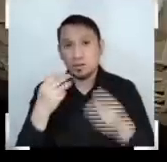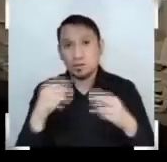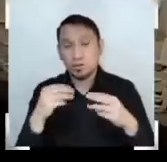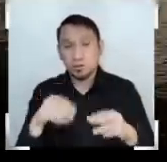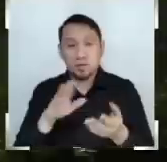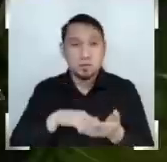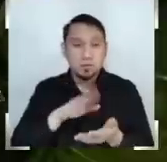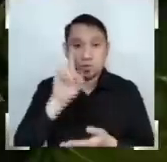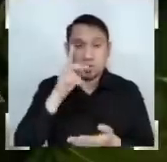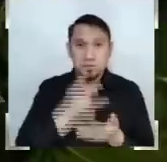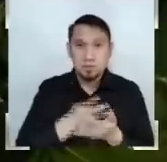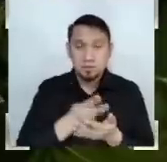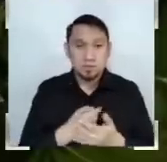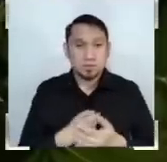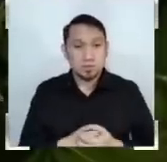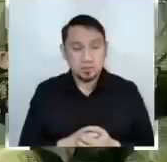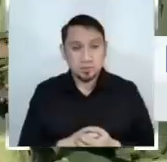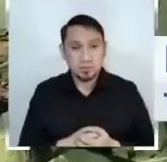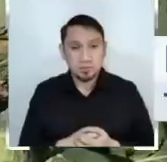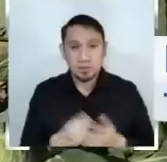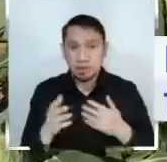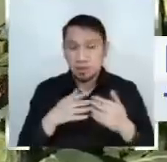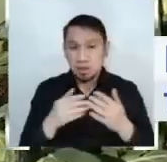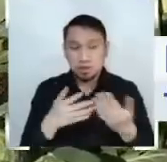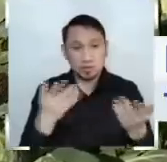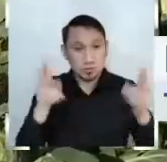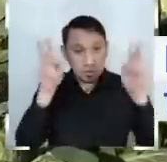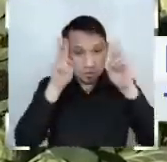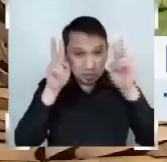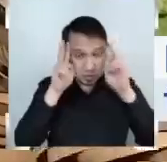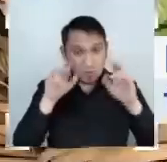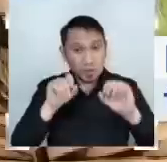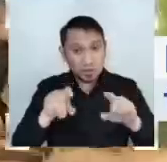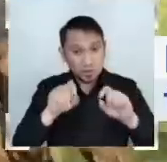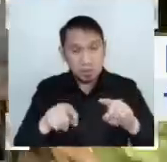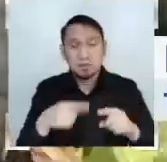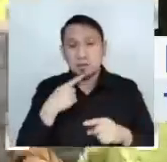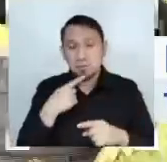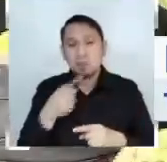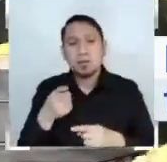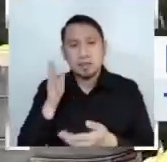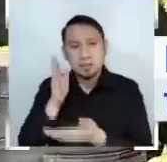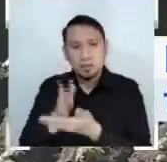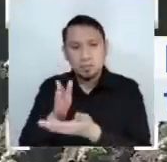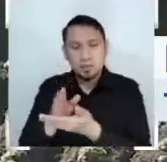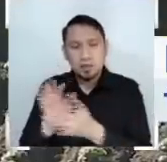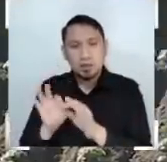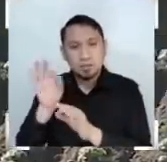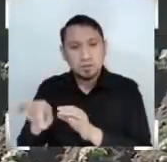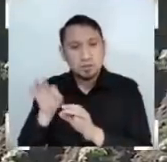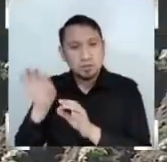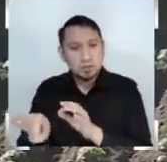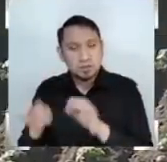ang bentahan. Kahit daw sa mga magugulay, may mga tumigil na sa pagtatanim, sabi ng Department of Agriculture. Siyempre,